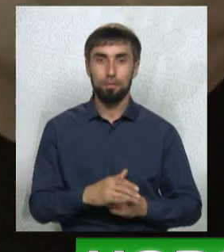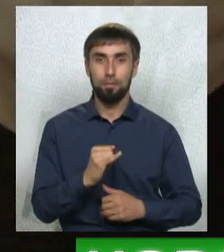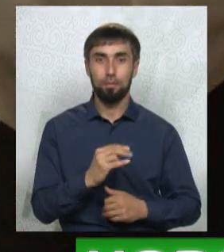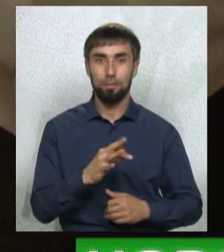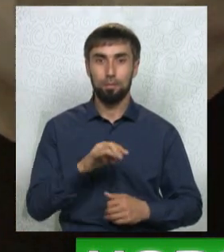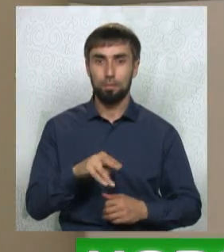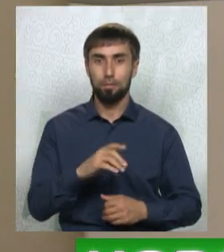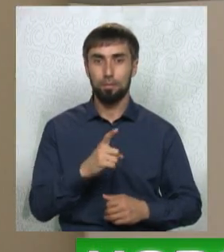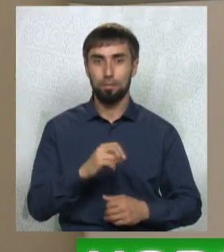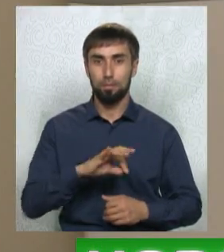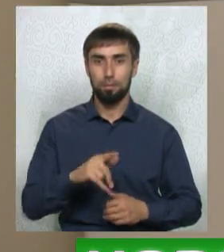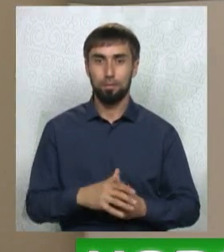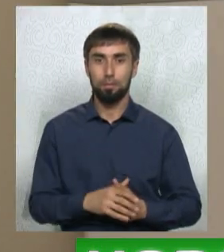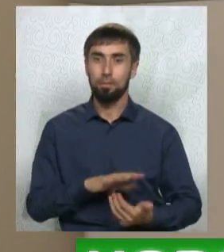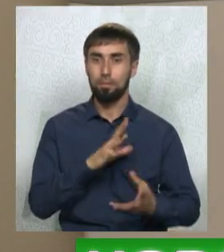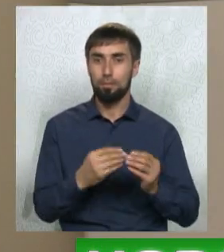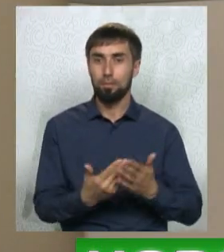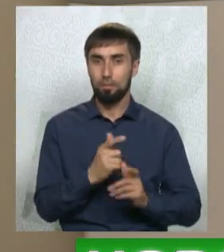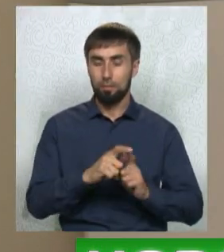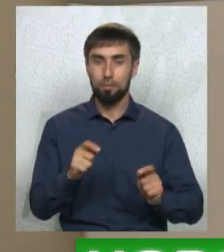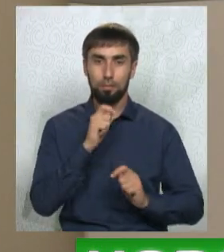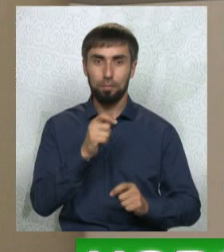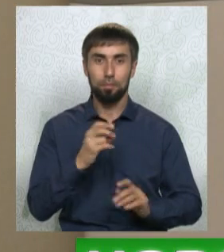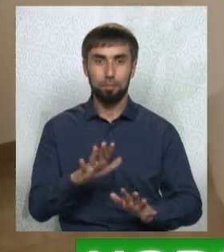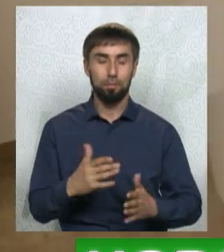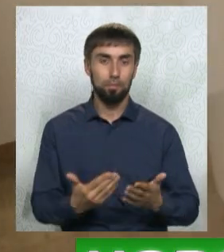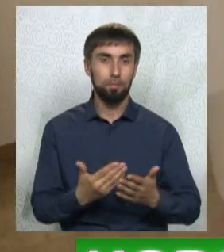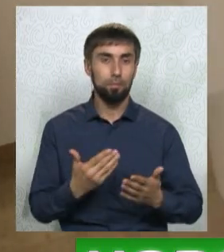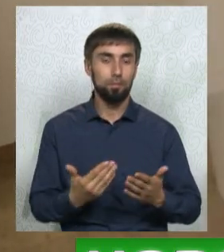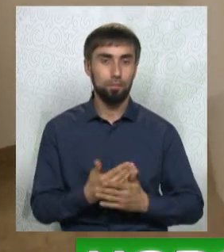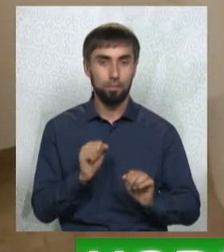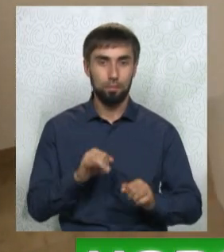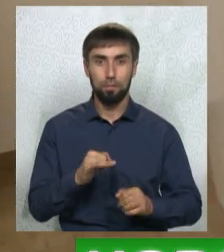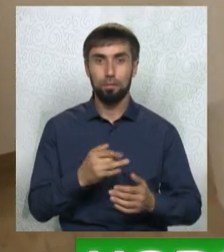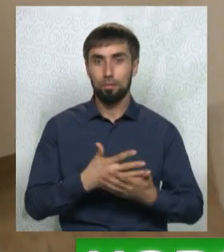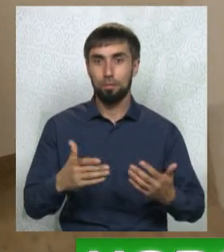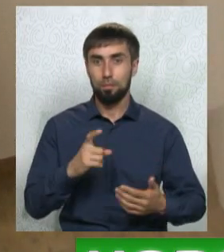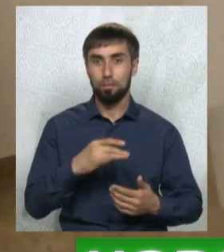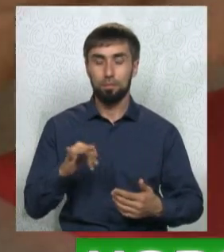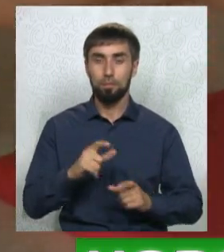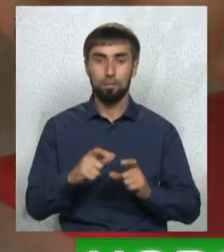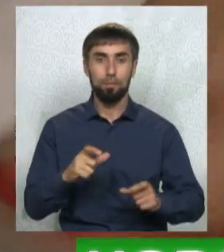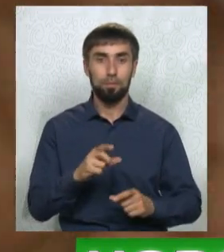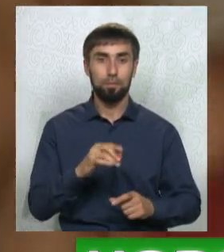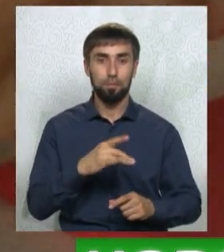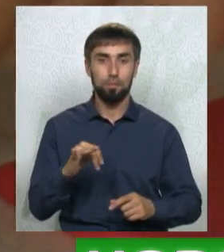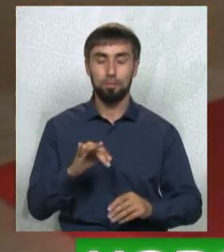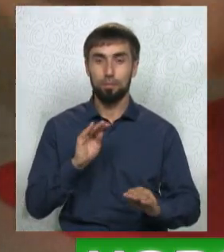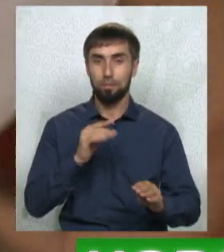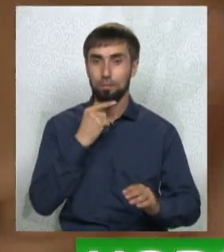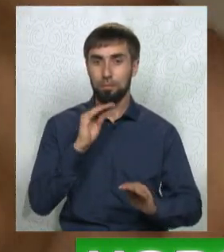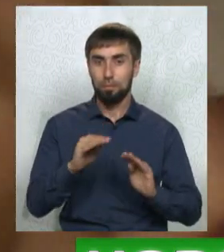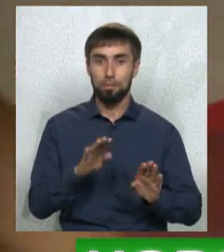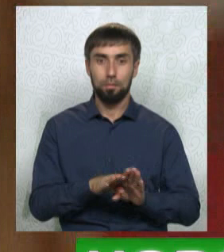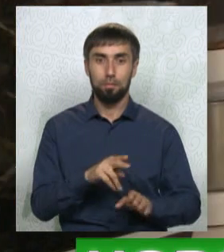И наверху положим зелень. В общем, новая школа подарила не только новые возможности, но и массу эмоций. А школьные будни раскрашены благодаря